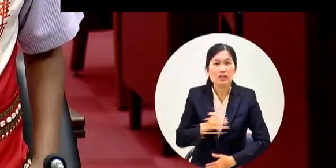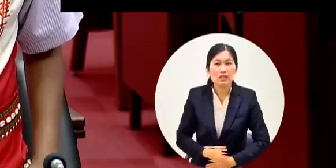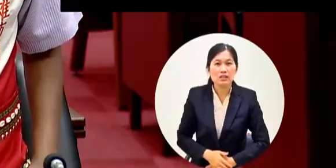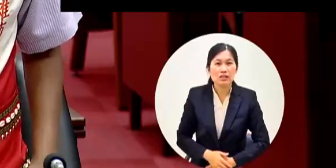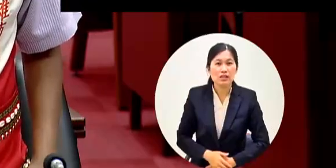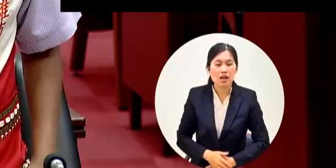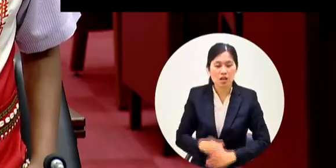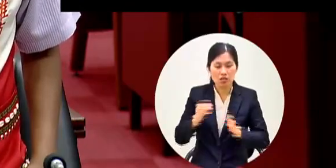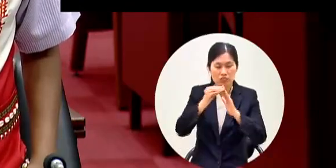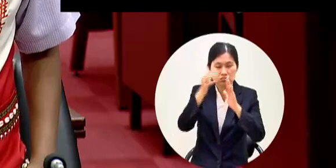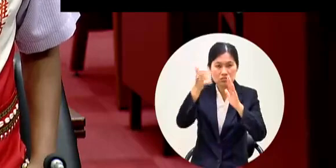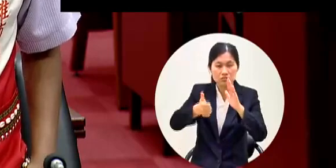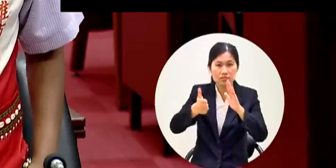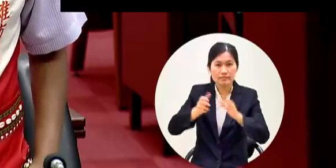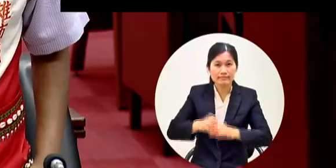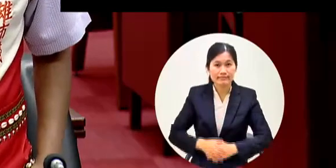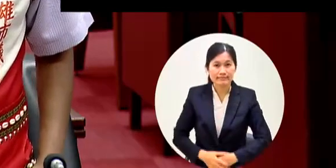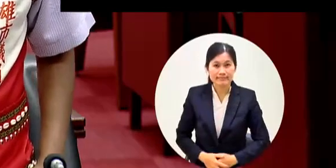是不是这一个？